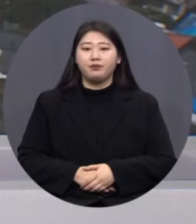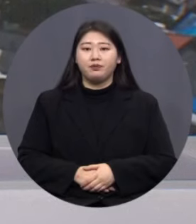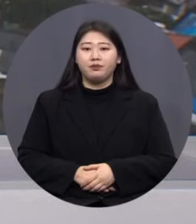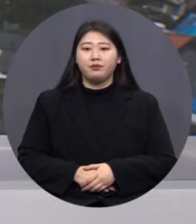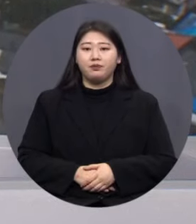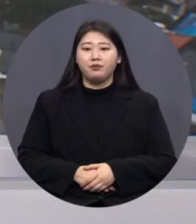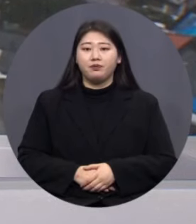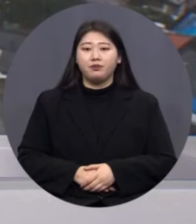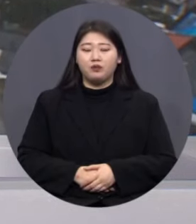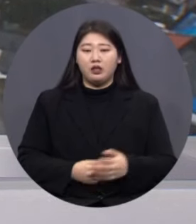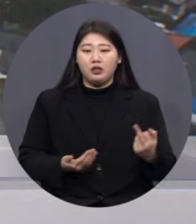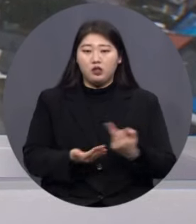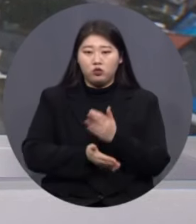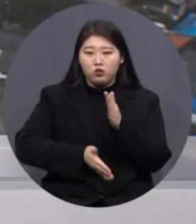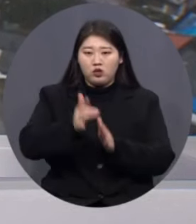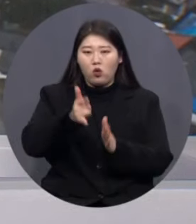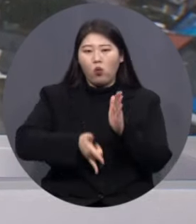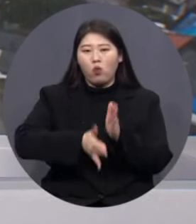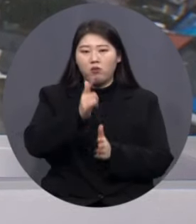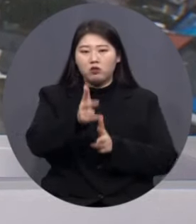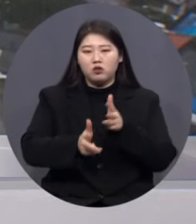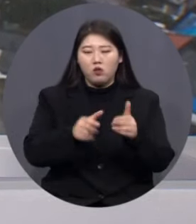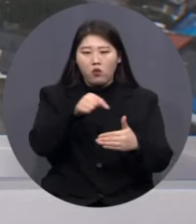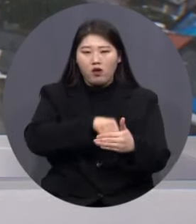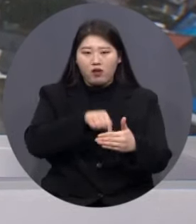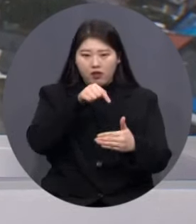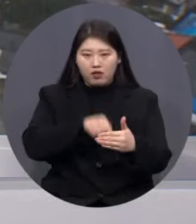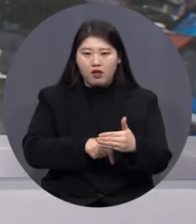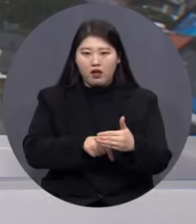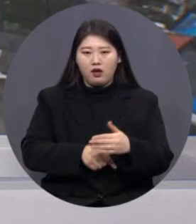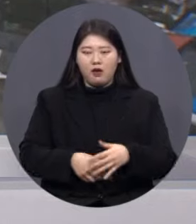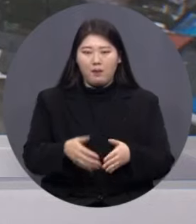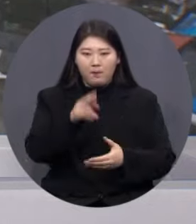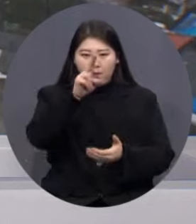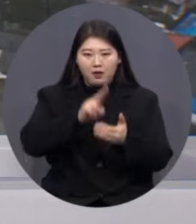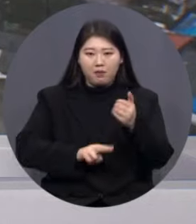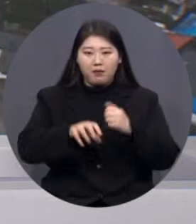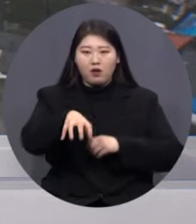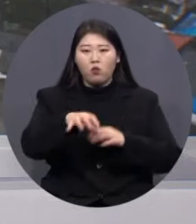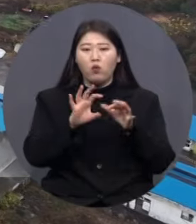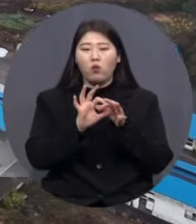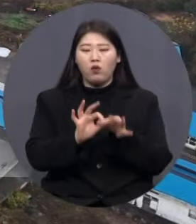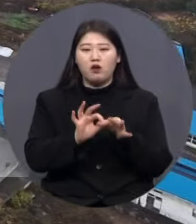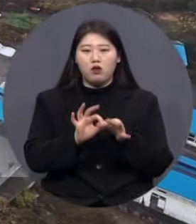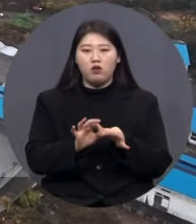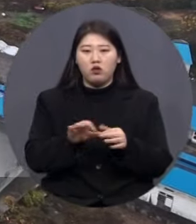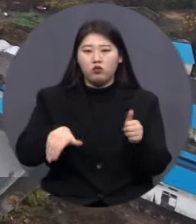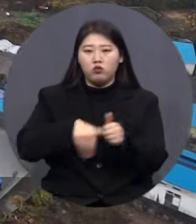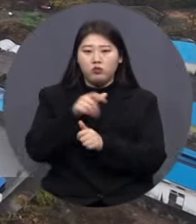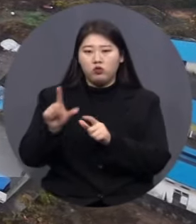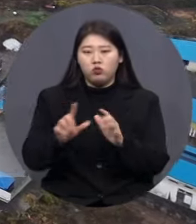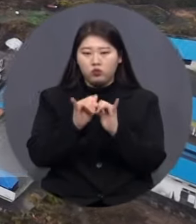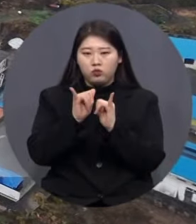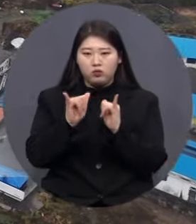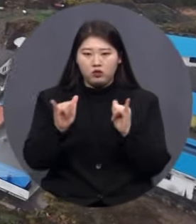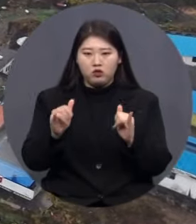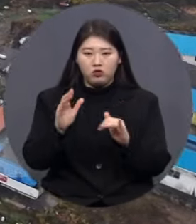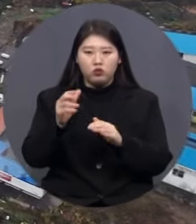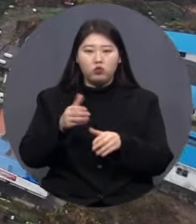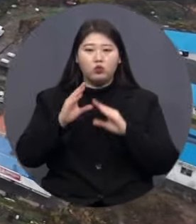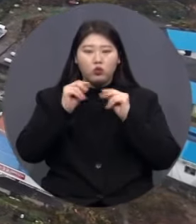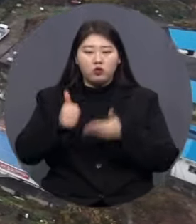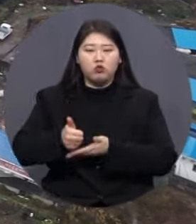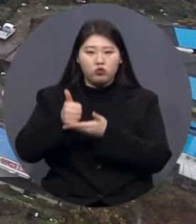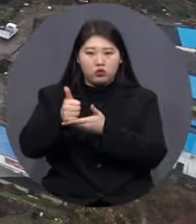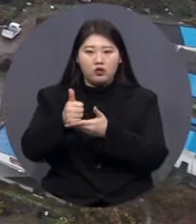열립니다 제주시 상지 복용 인근지역 토지주들이 감사원에